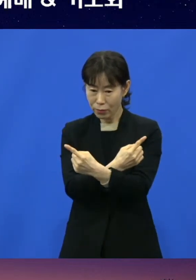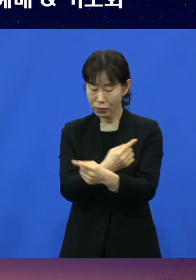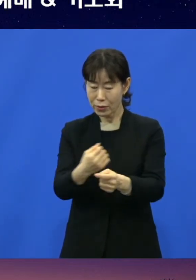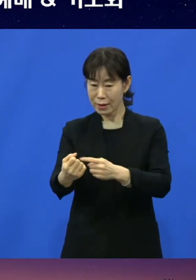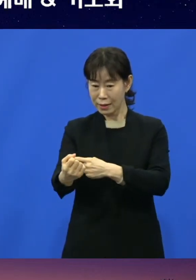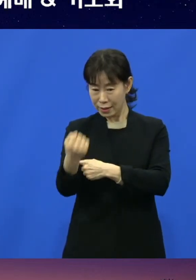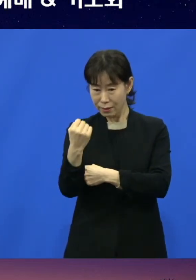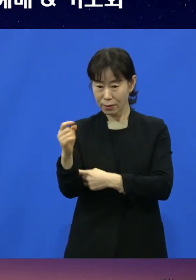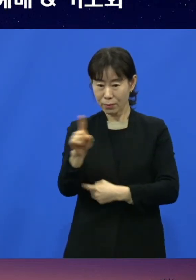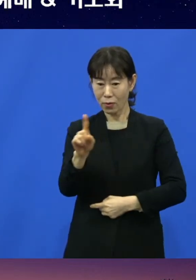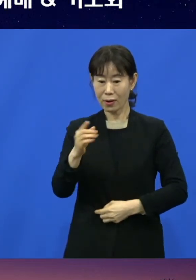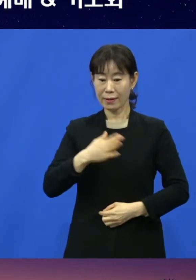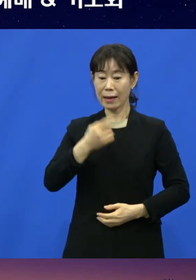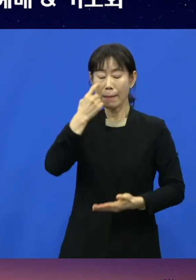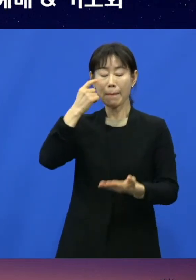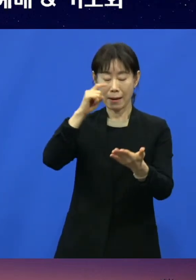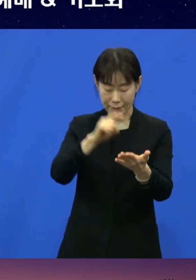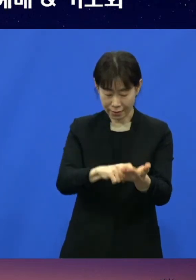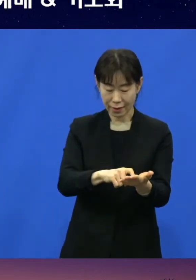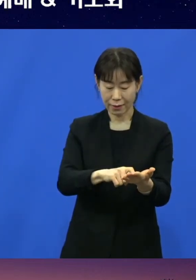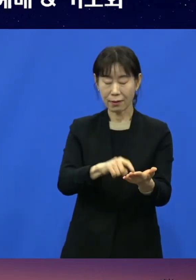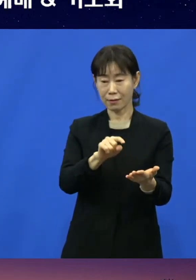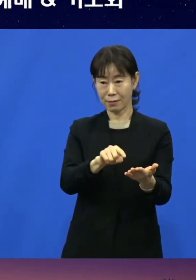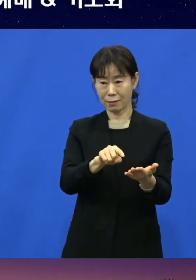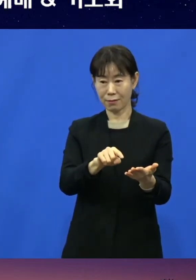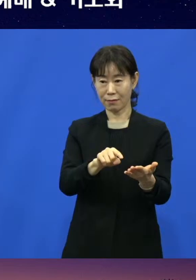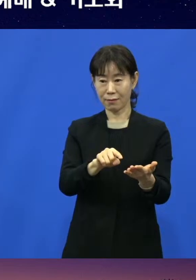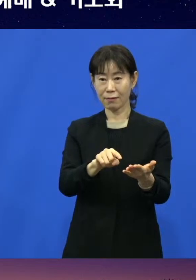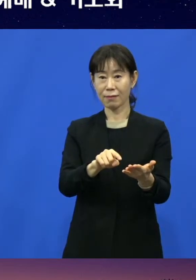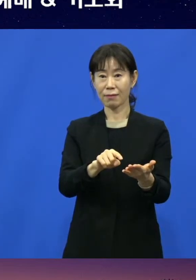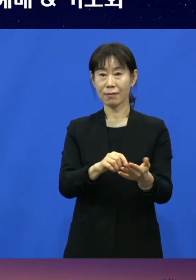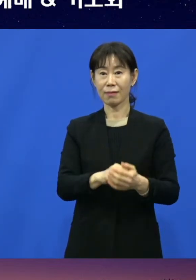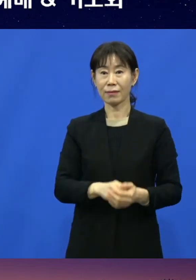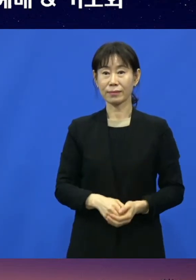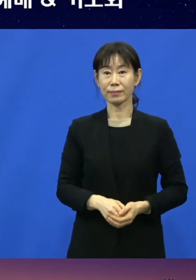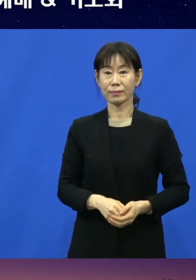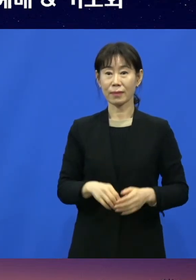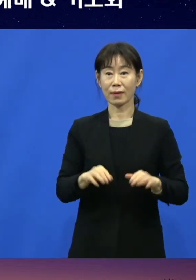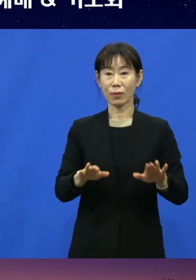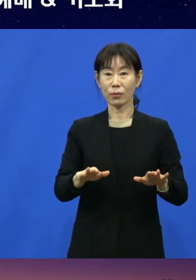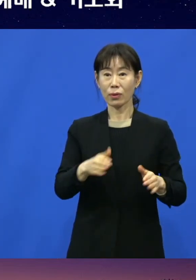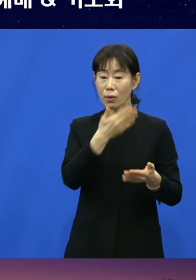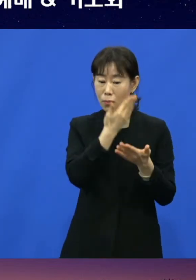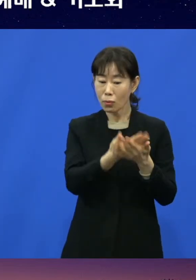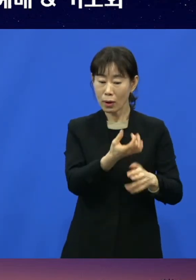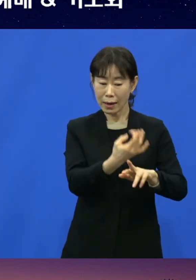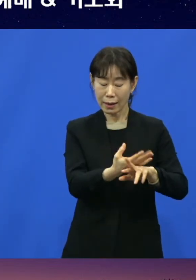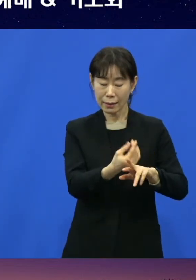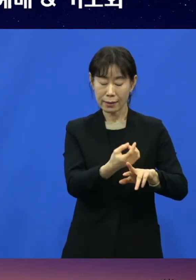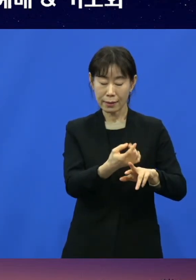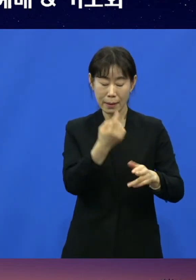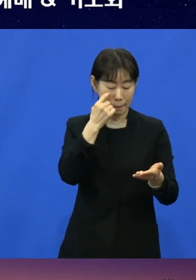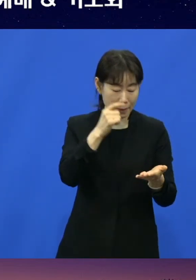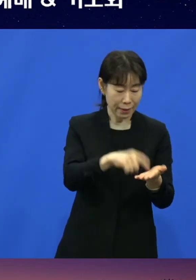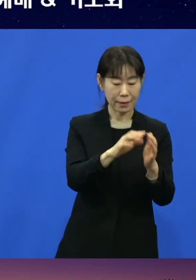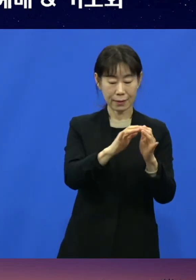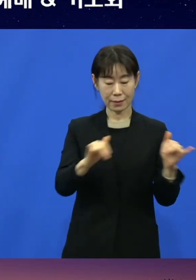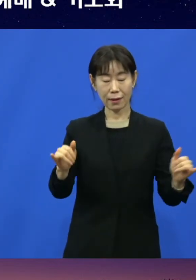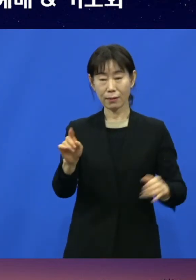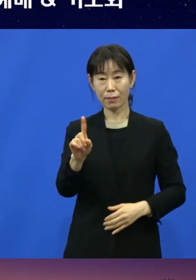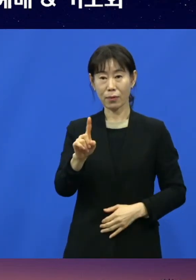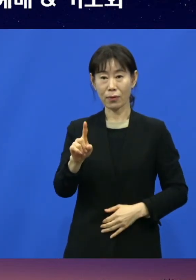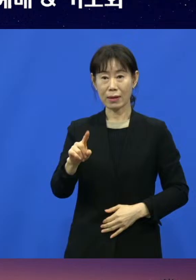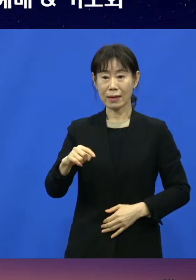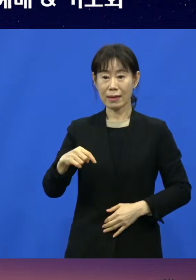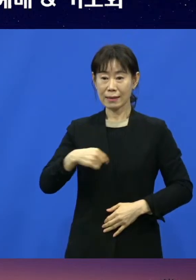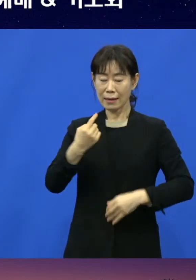봤느냐는 거예요. 자, 오늘 여기 우리가 눈에 이제 띄는 게 뭐예요? 보화를 발견한 사람이 어떻게 했습니까? 자신의 전